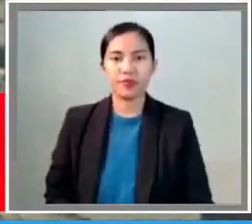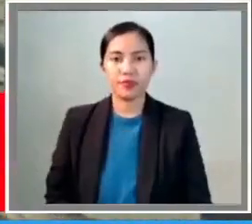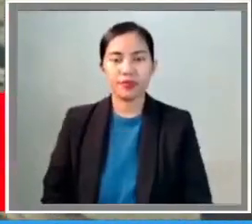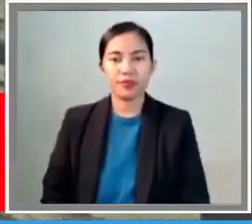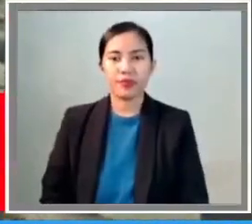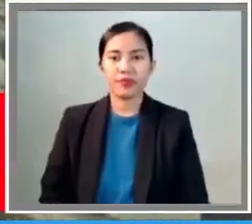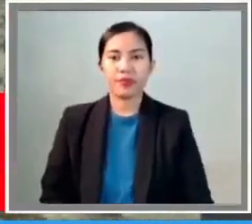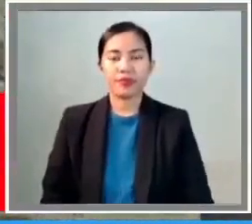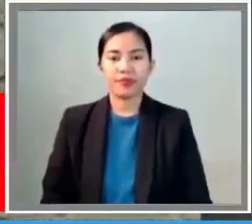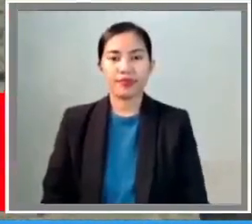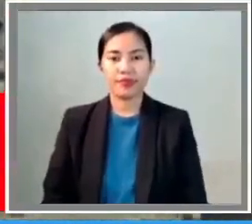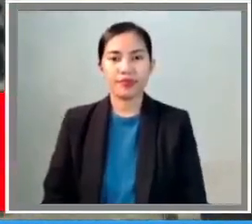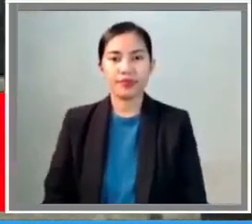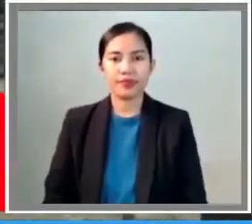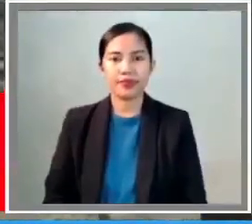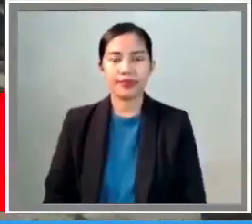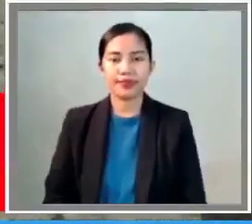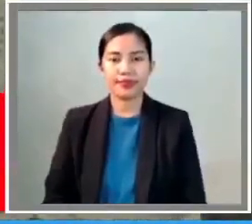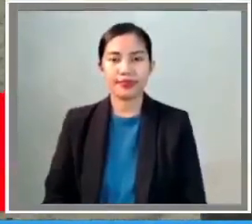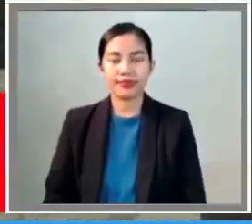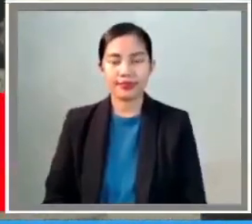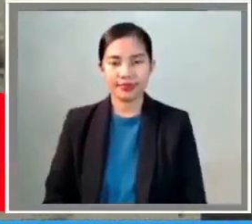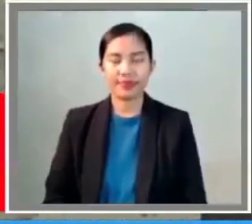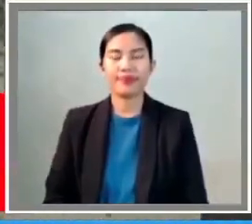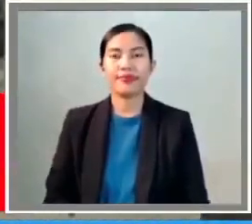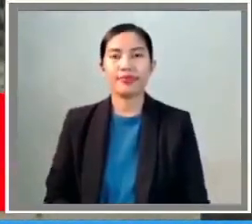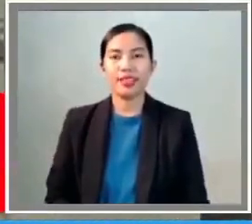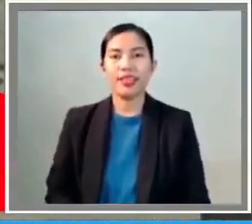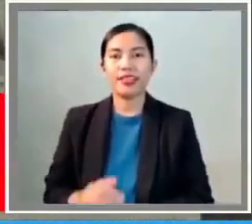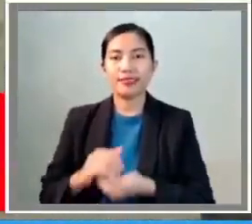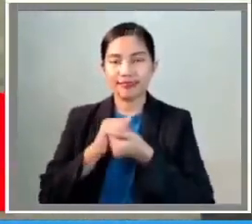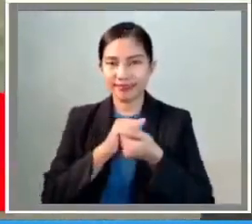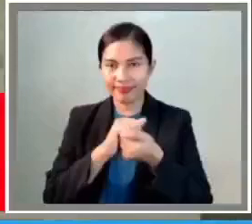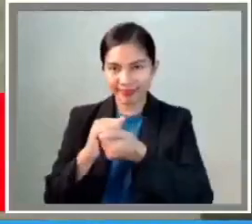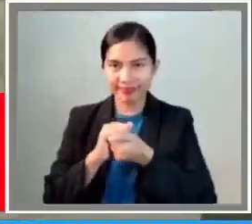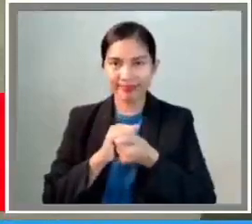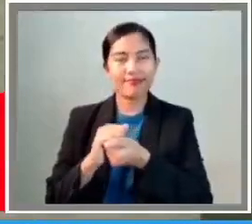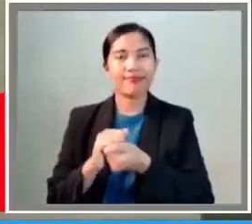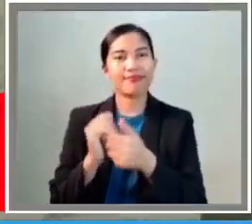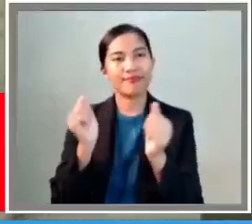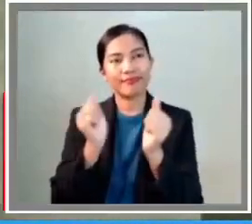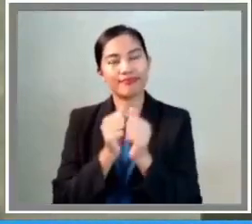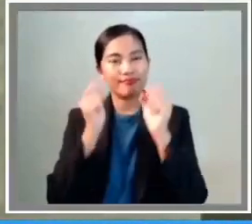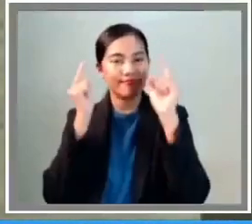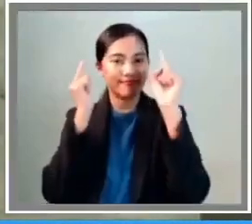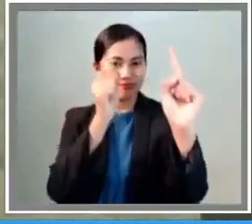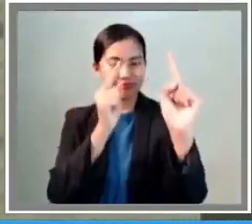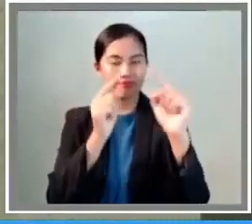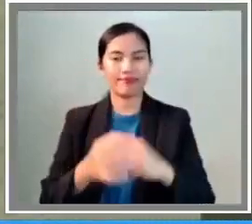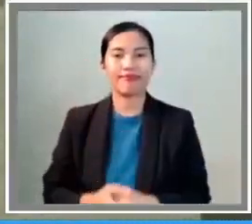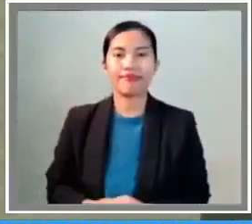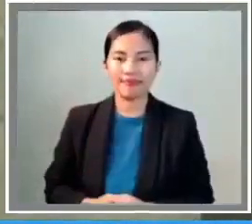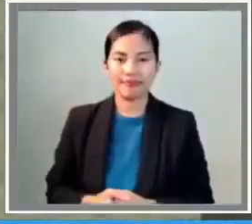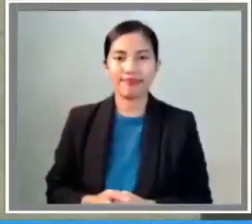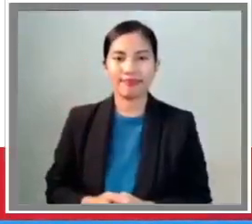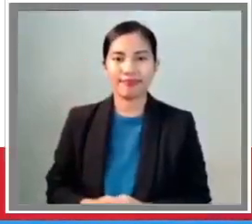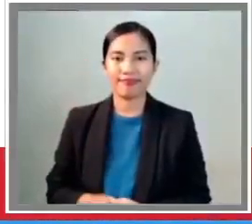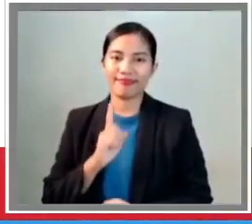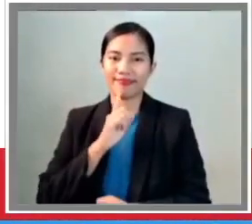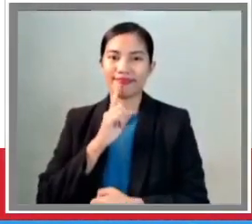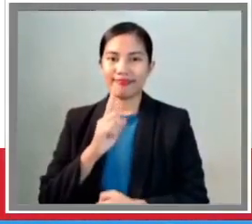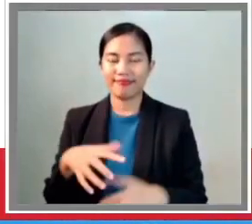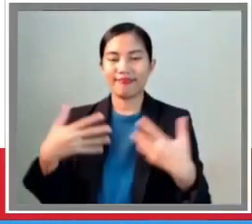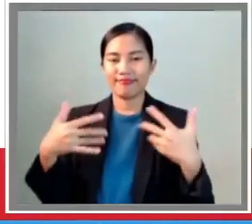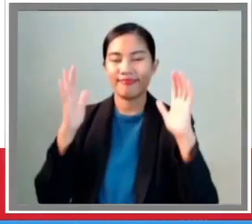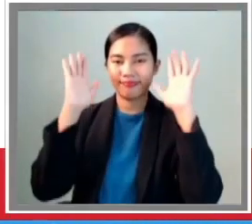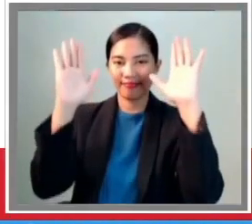Ayan, mga kapuso ha, patunay na basta sama-sama para sa iisang layunin, tiyak bida ang galing. At kung gusto ninyong